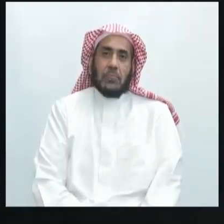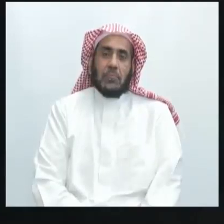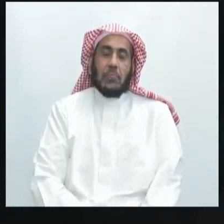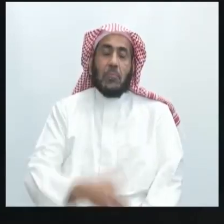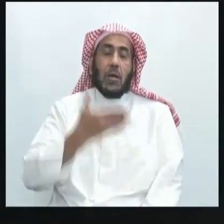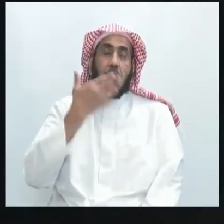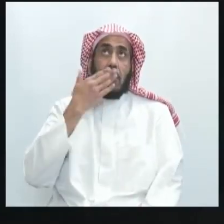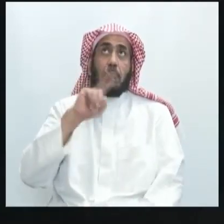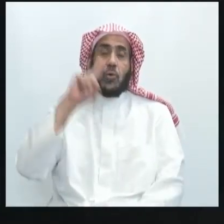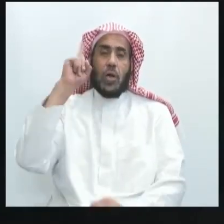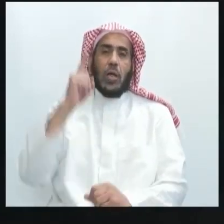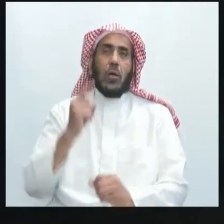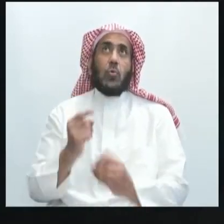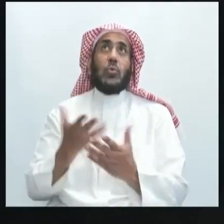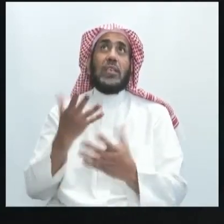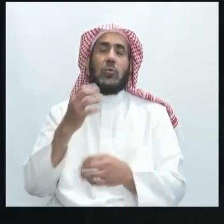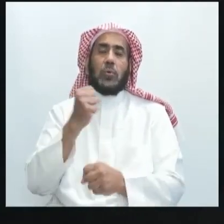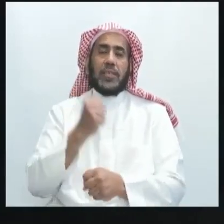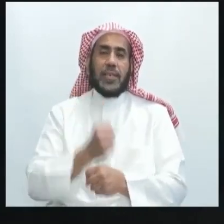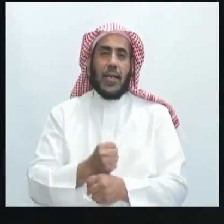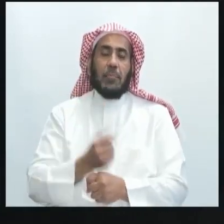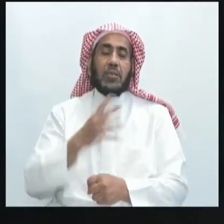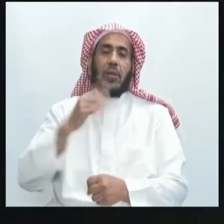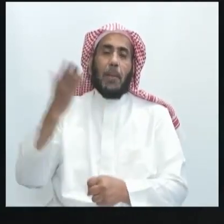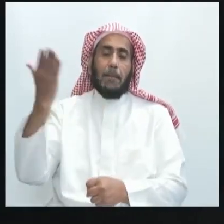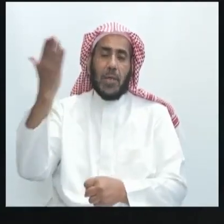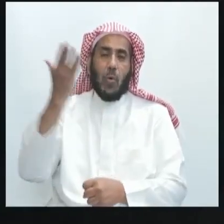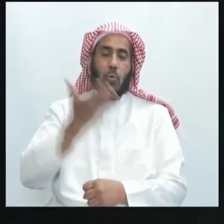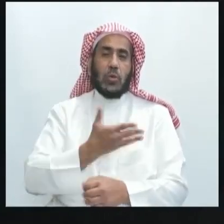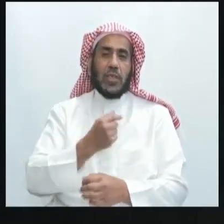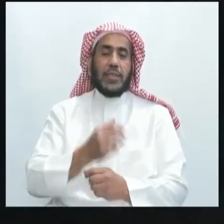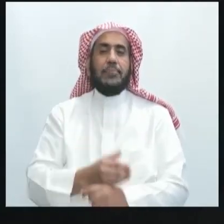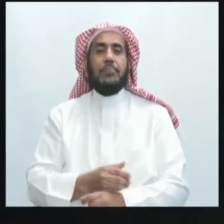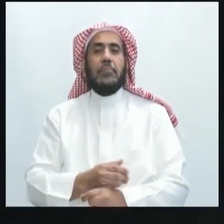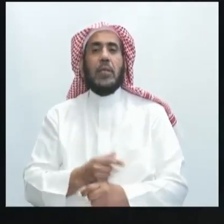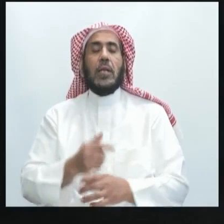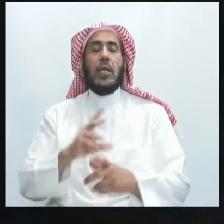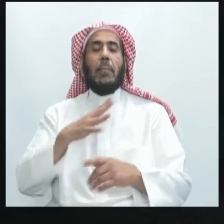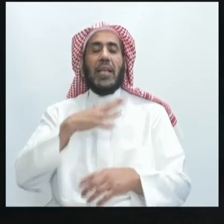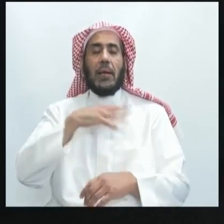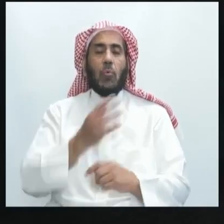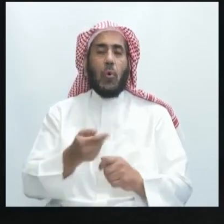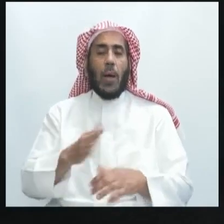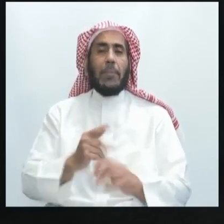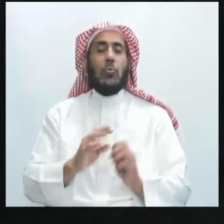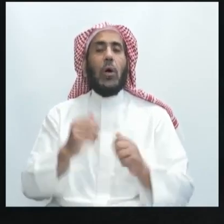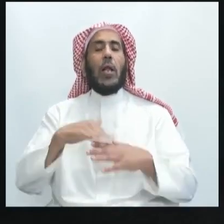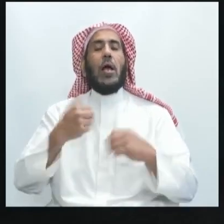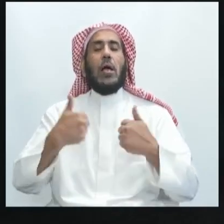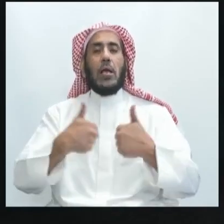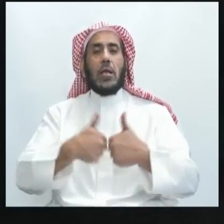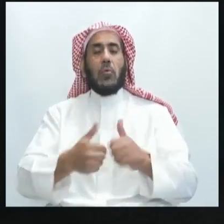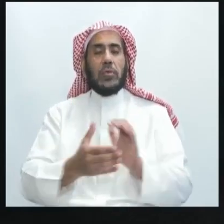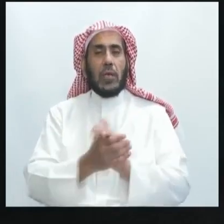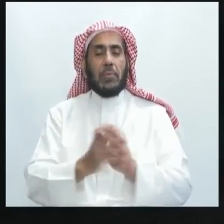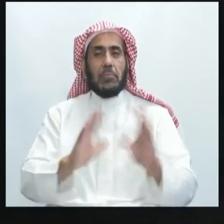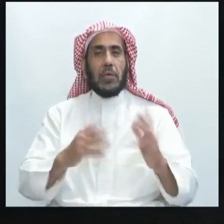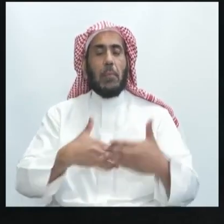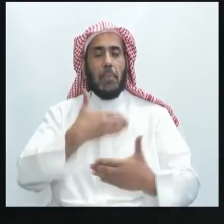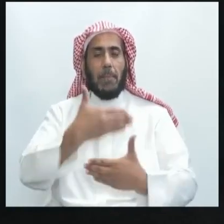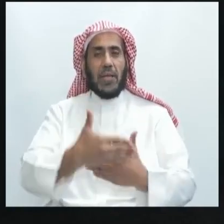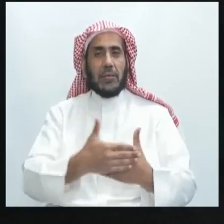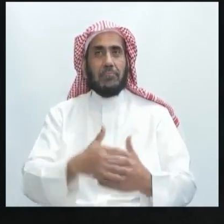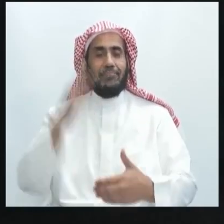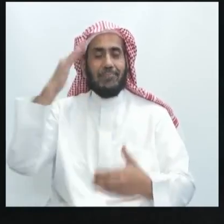الحمد لله والصلاه والسلام على اشرف الانبياء والمرسلين نبينا محمد واله وصحبه اجمعين اما بعد